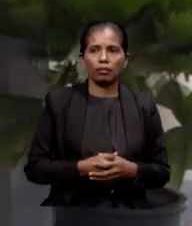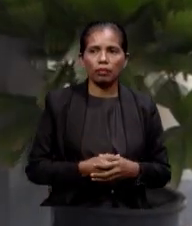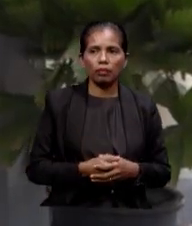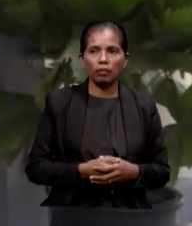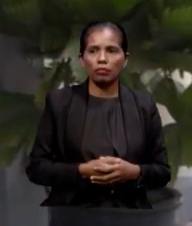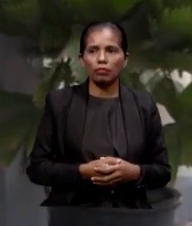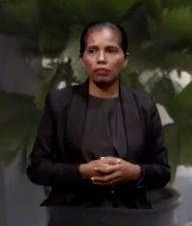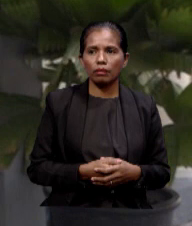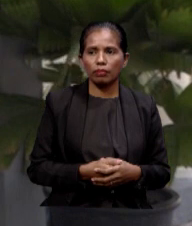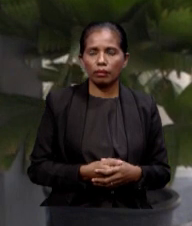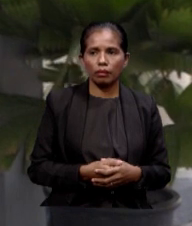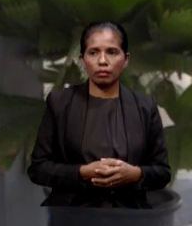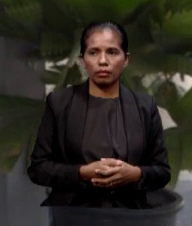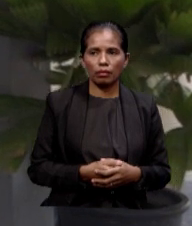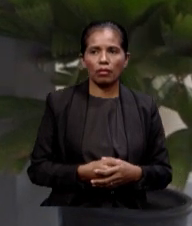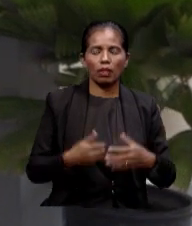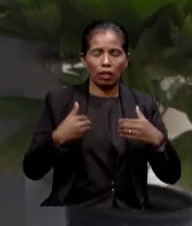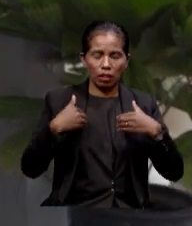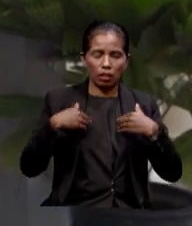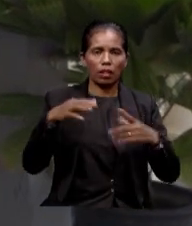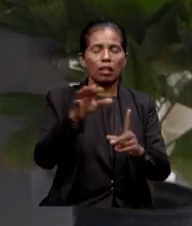quando e eleição marca